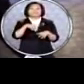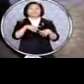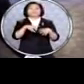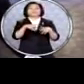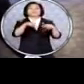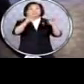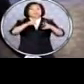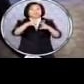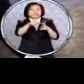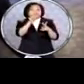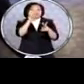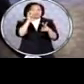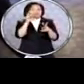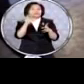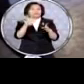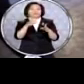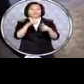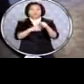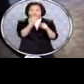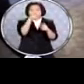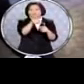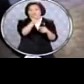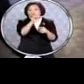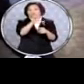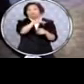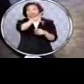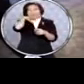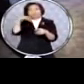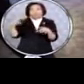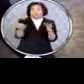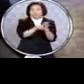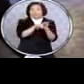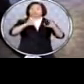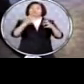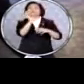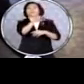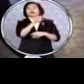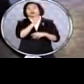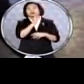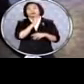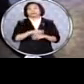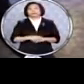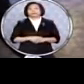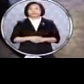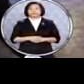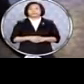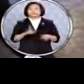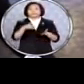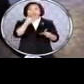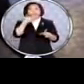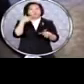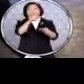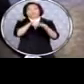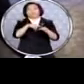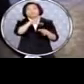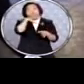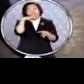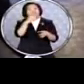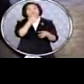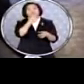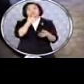是没有错出现过这个中华电信长期以来，因为它是国营事业，也长期以来它是一个 独占事